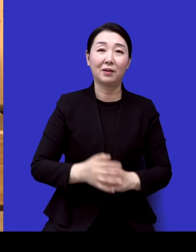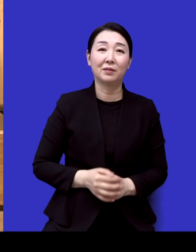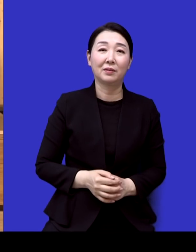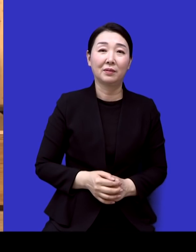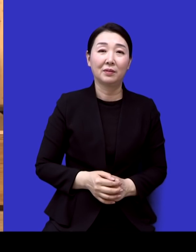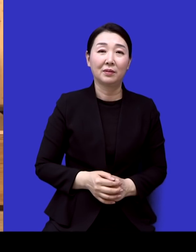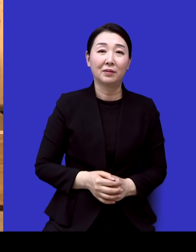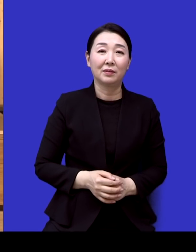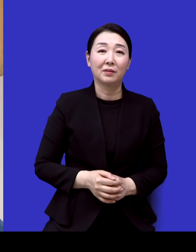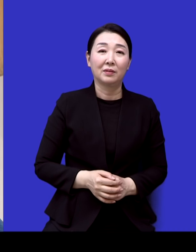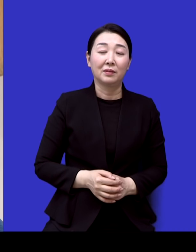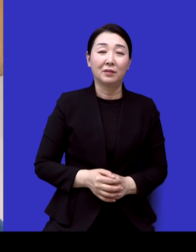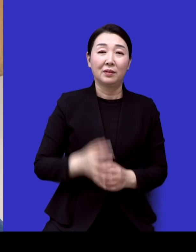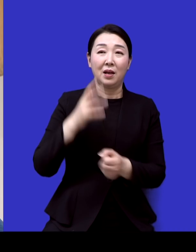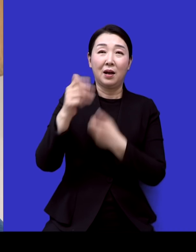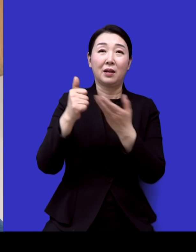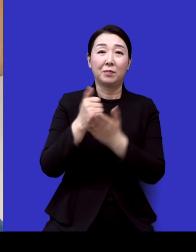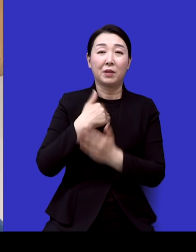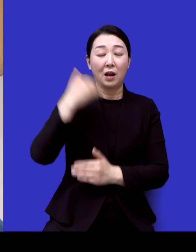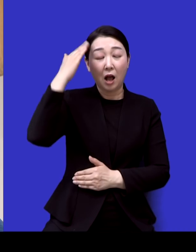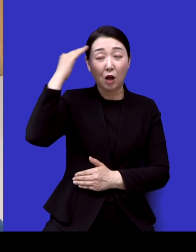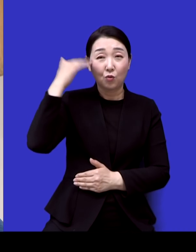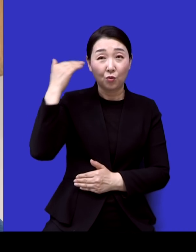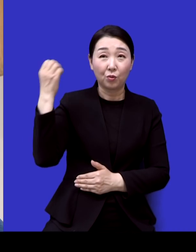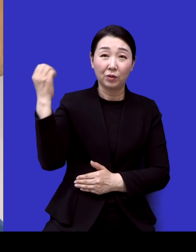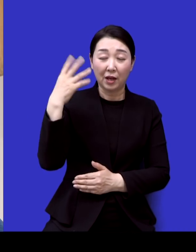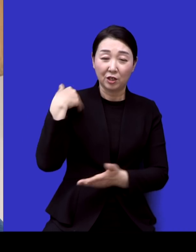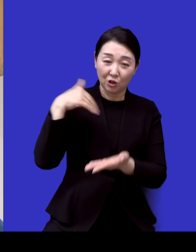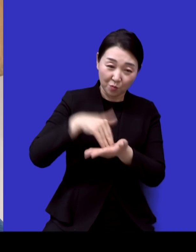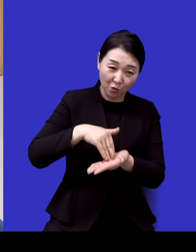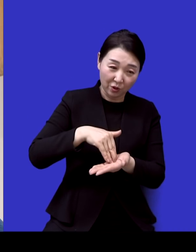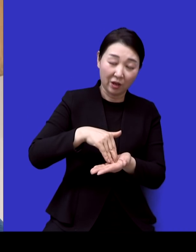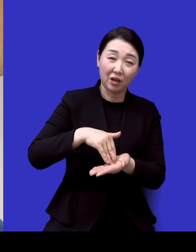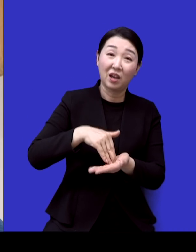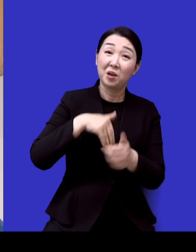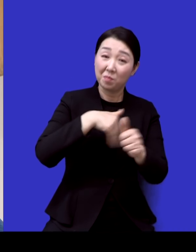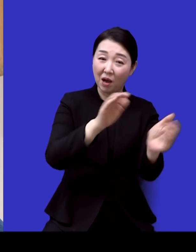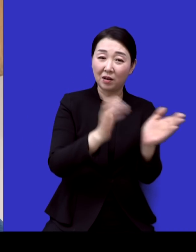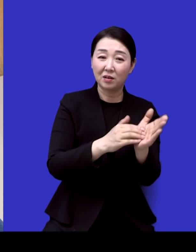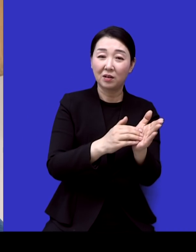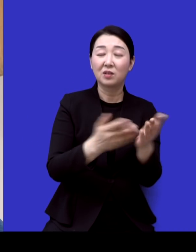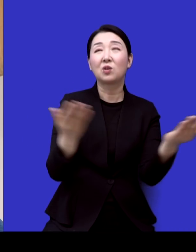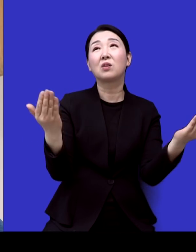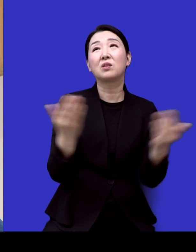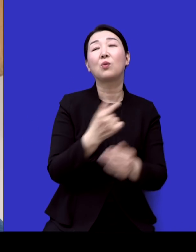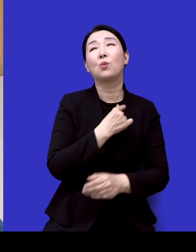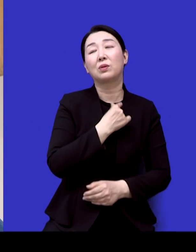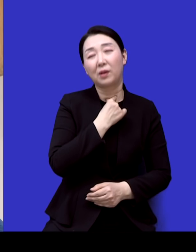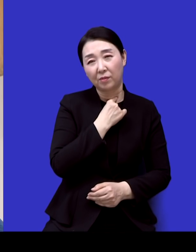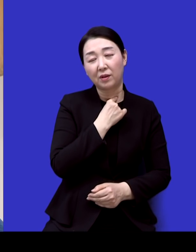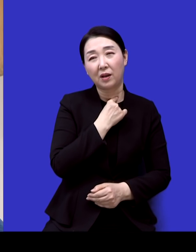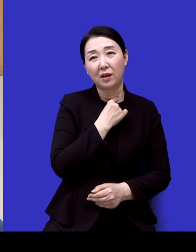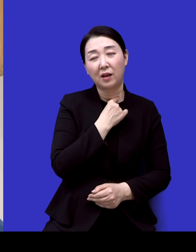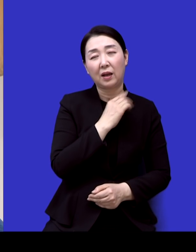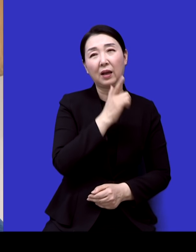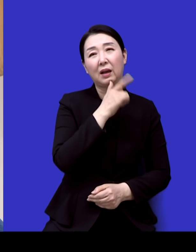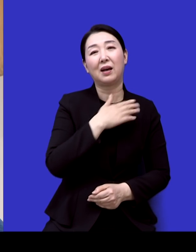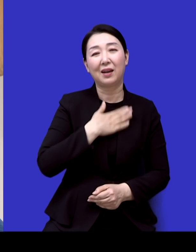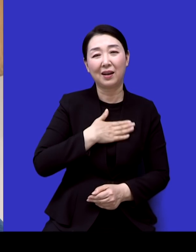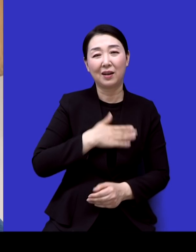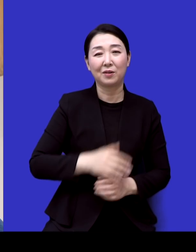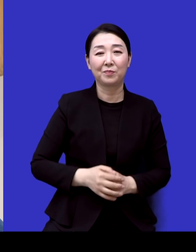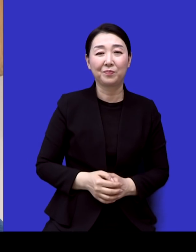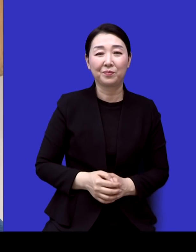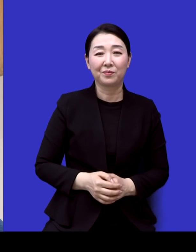아, 하나님이 나를 한국으로 다시 보내셔서 이런 사역을 하기를 원하셨구나. 그래서